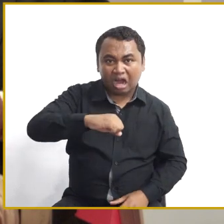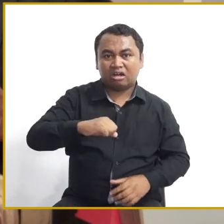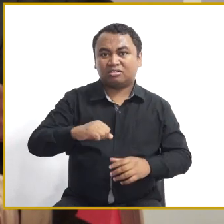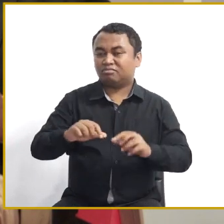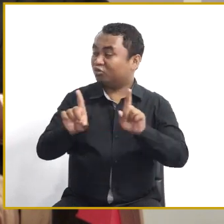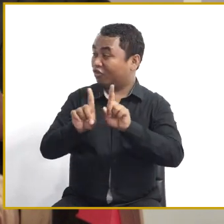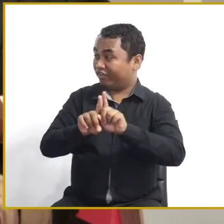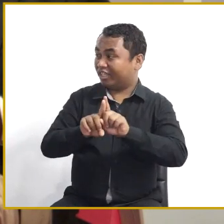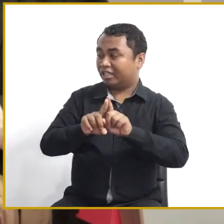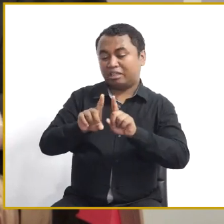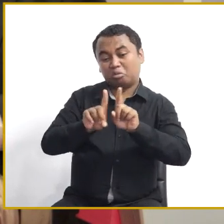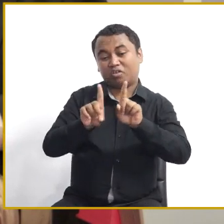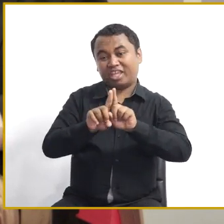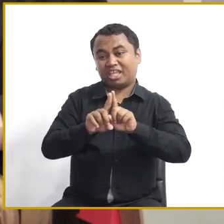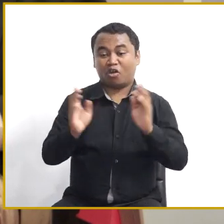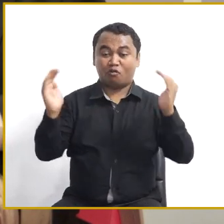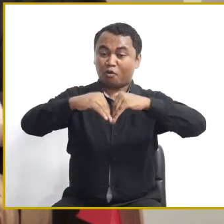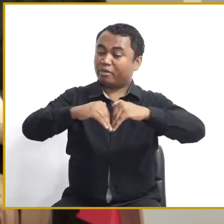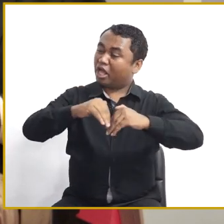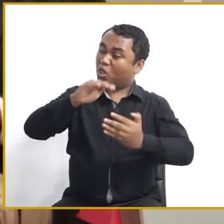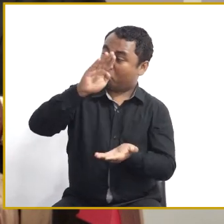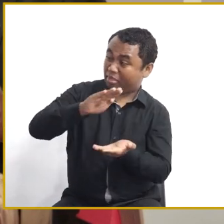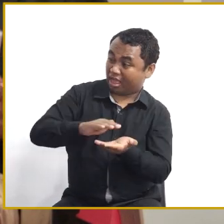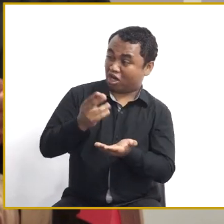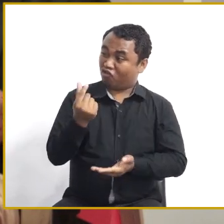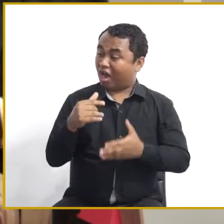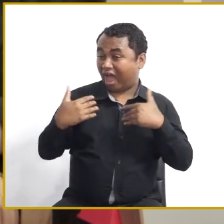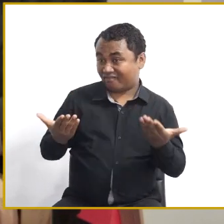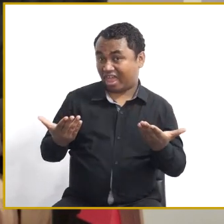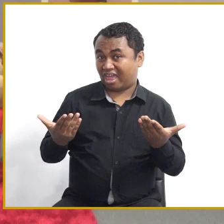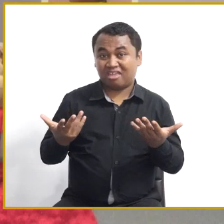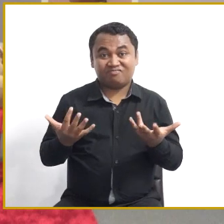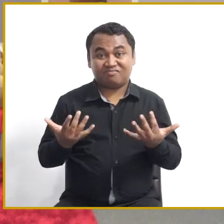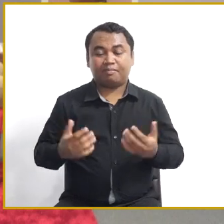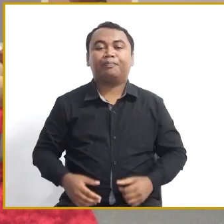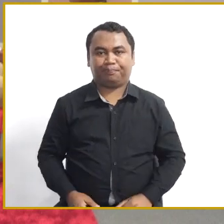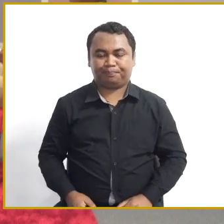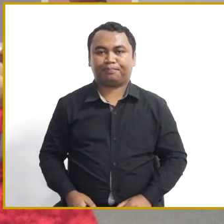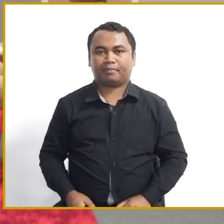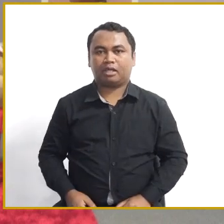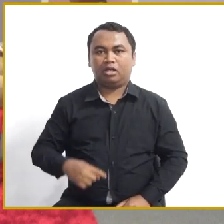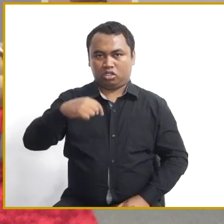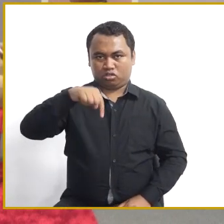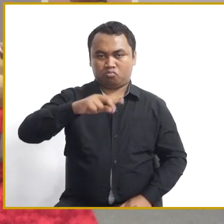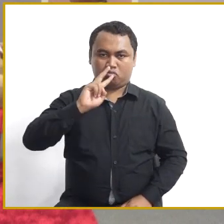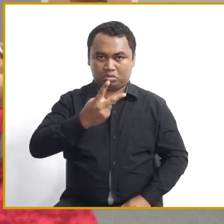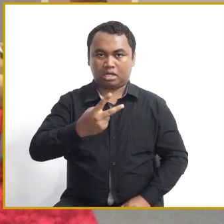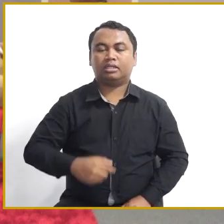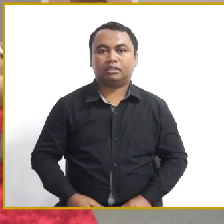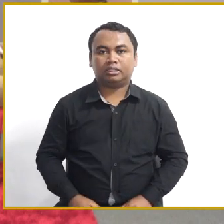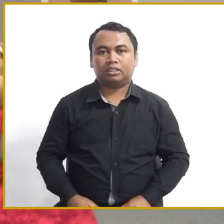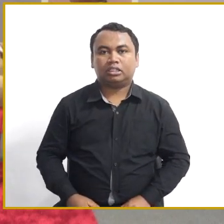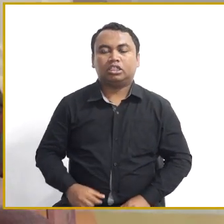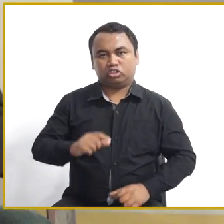ve zany fampienana ny dépense publique raha ohatra ka ianao tonga eo amin'izay toerany filohan'ny repoblika zay? Miresaka arabola tsika